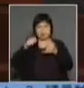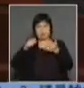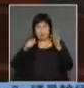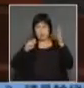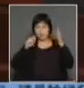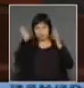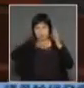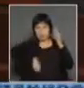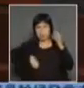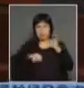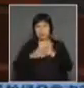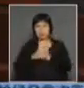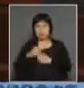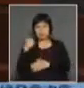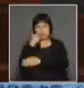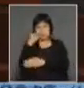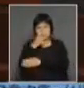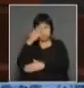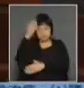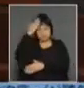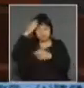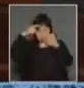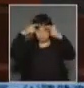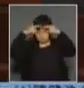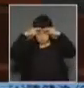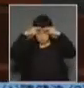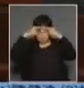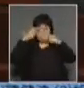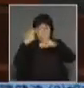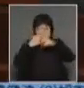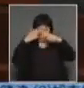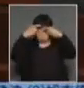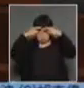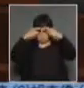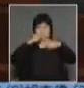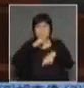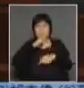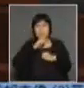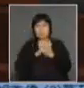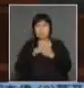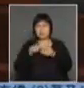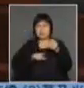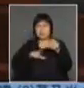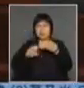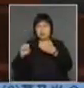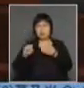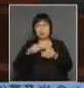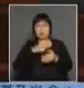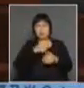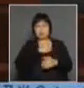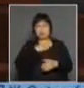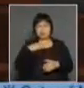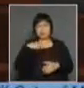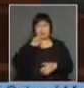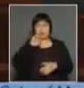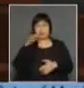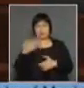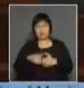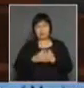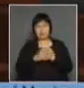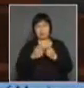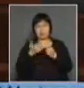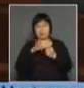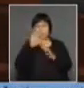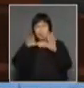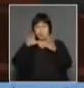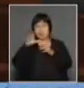威者呢，他的頭已經戴了鋼盔了。而正如盧永樂醫生呢，他專欄指出這麼多人罵警察用催淚